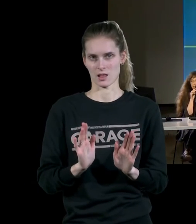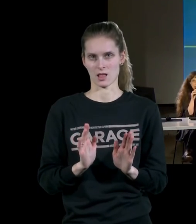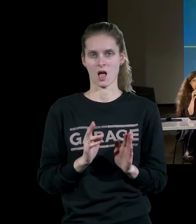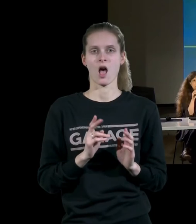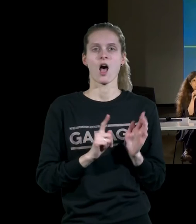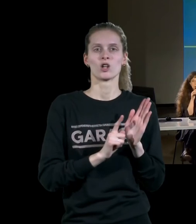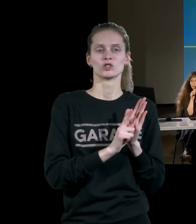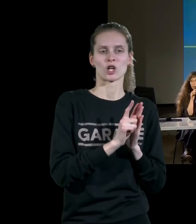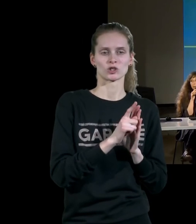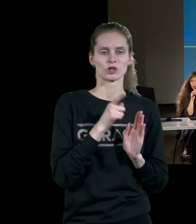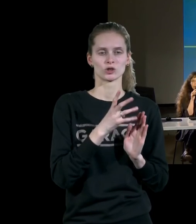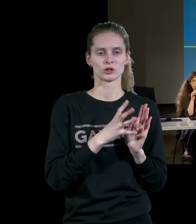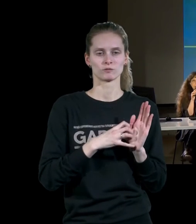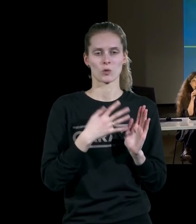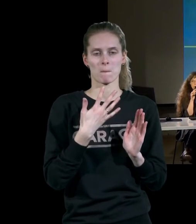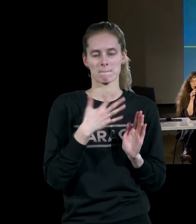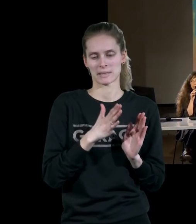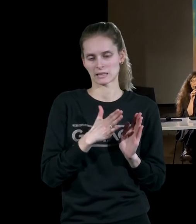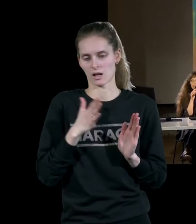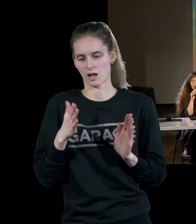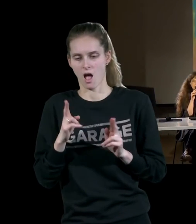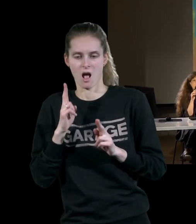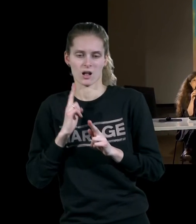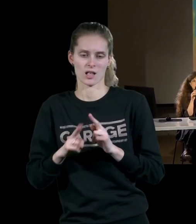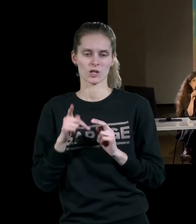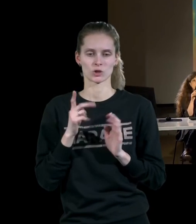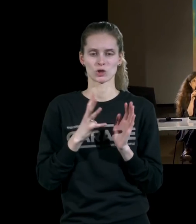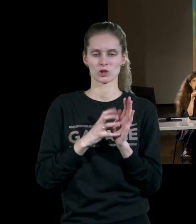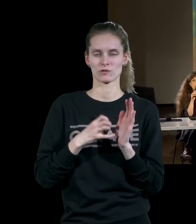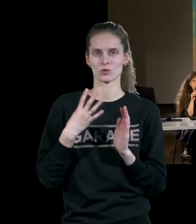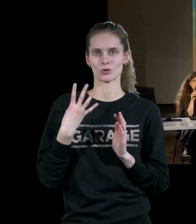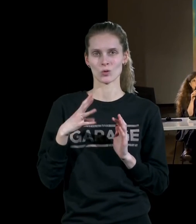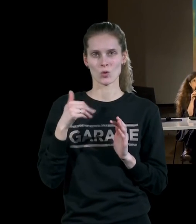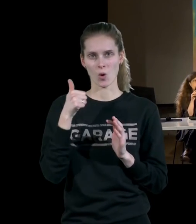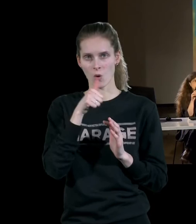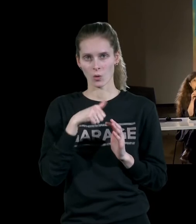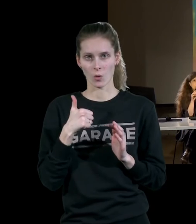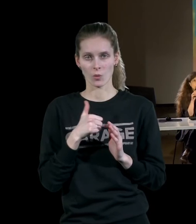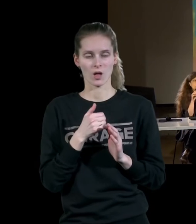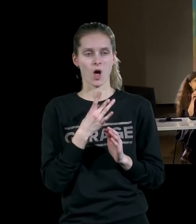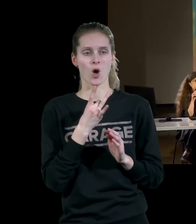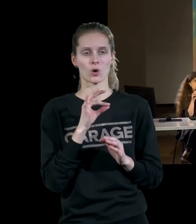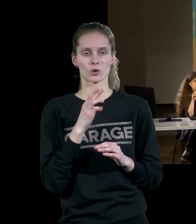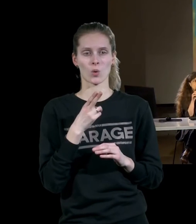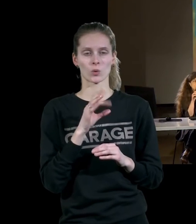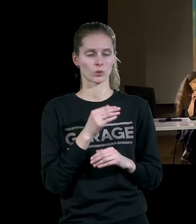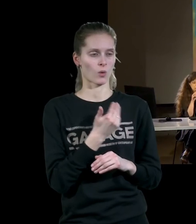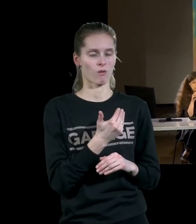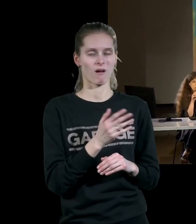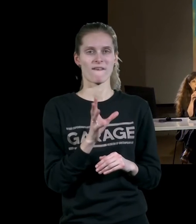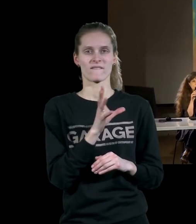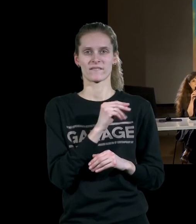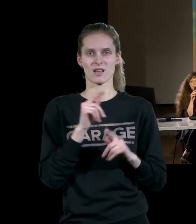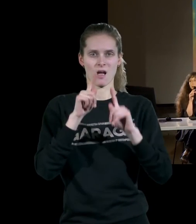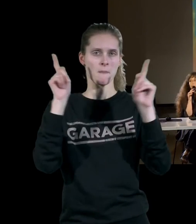конца 40-х годов все его работы, в общем-то говоря, почти имеют одну, все его полотна используют очень ограниченный